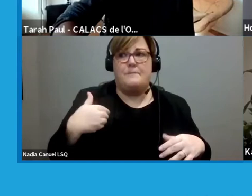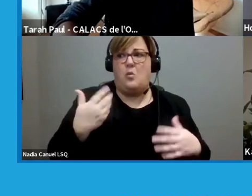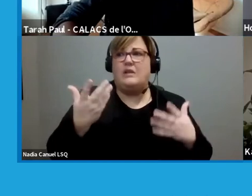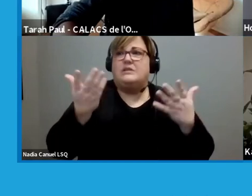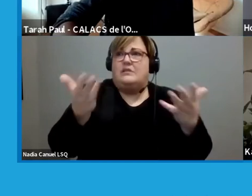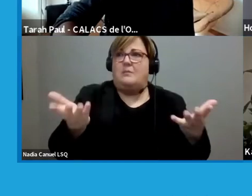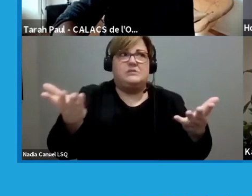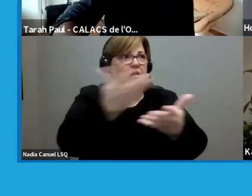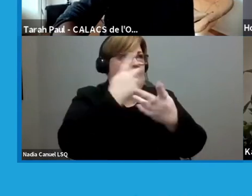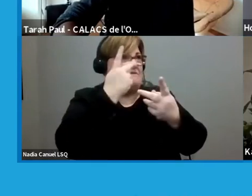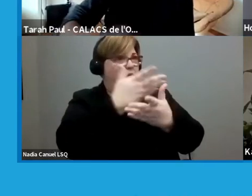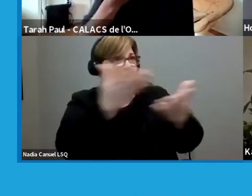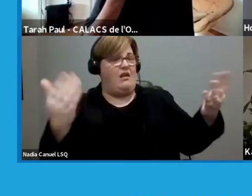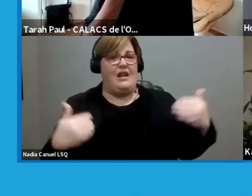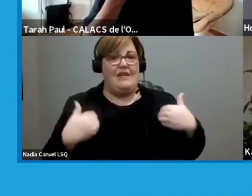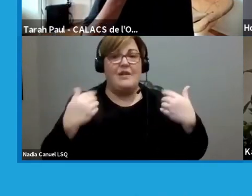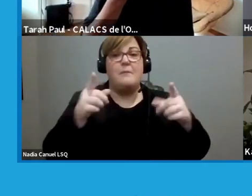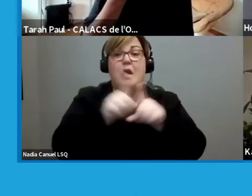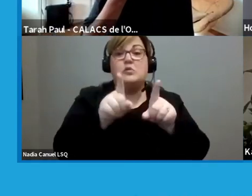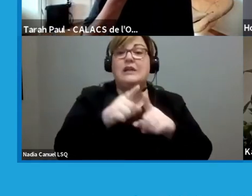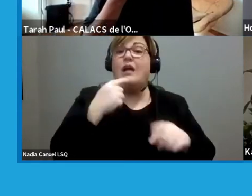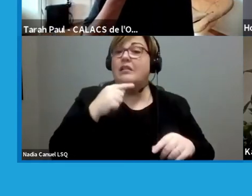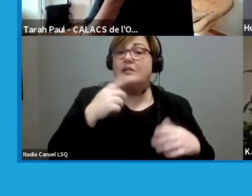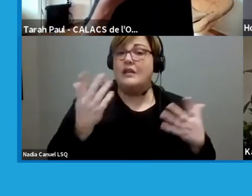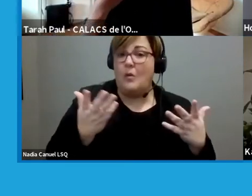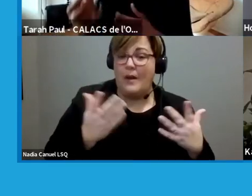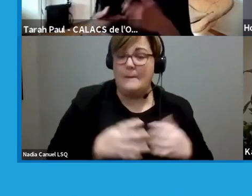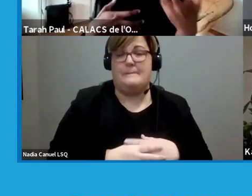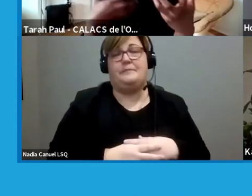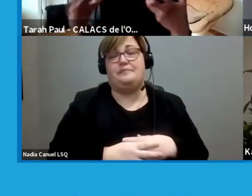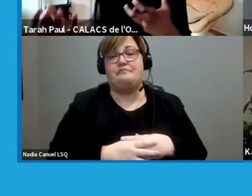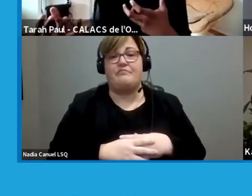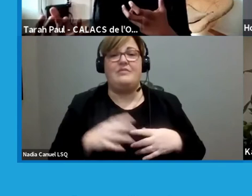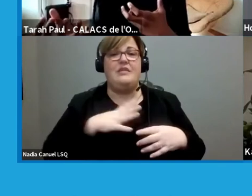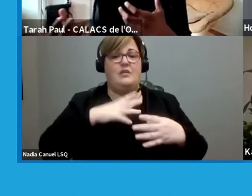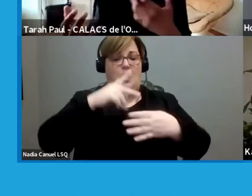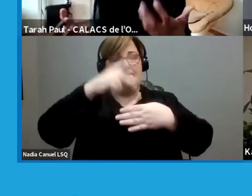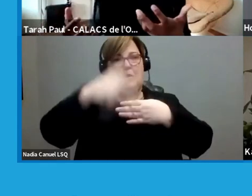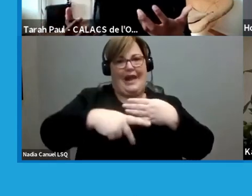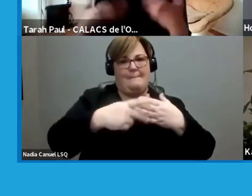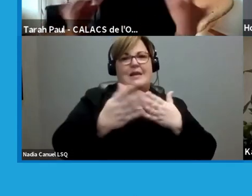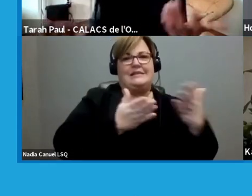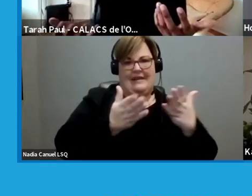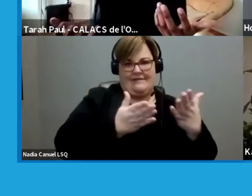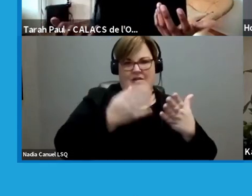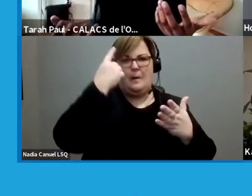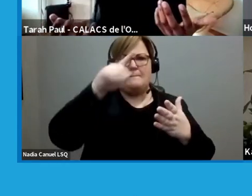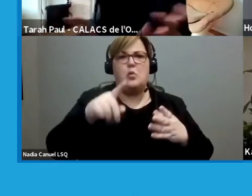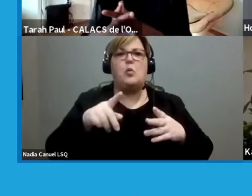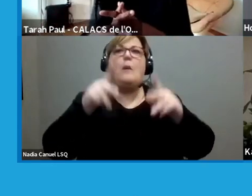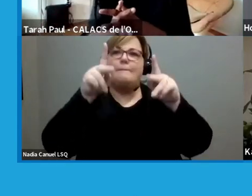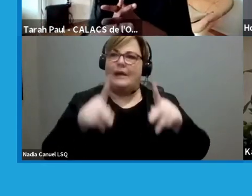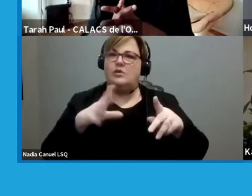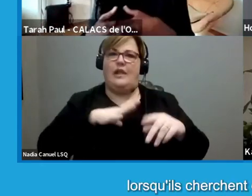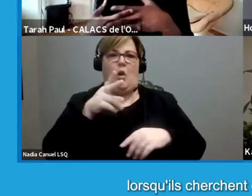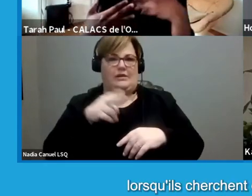réalité-là qu'on voit. Et ce qui était aussi intéressant, c'est de parce qu'il y a des programmes et services qui existent pour les personnes en situation de